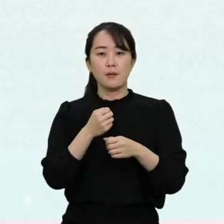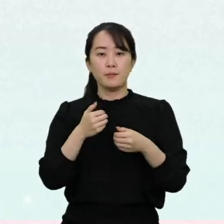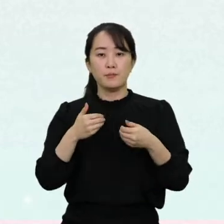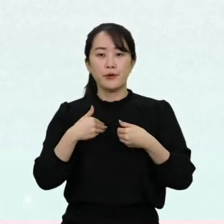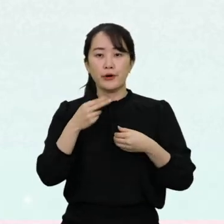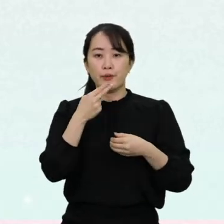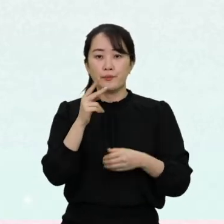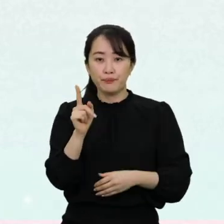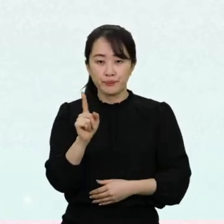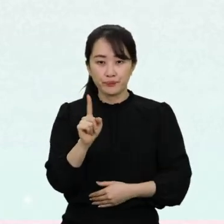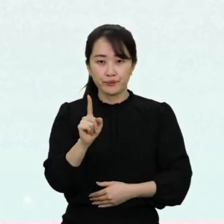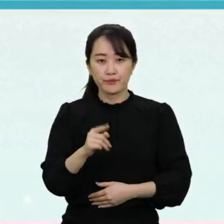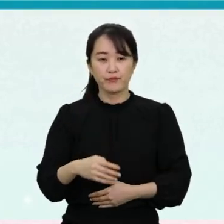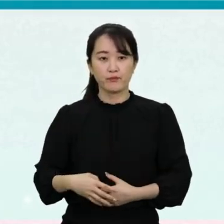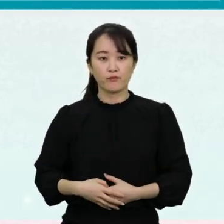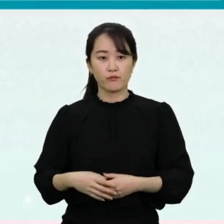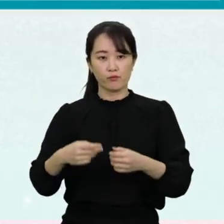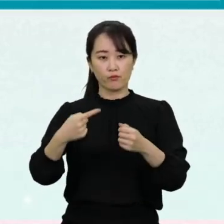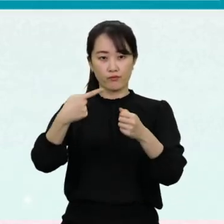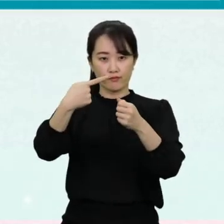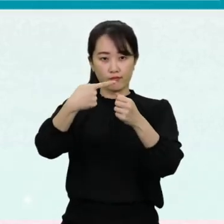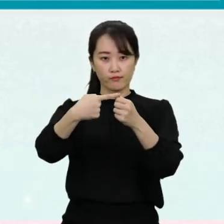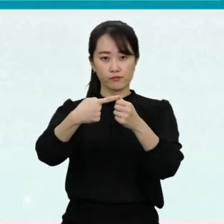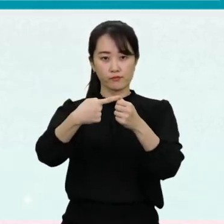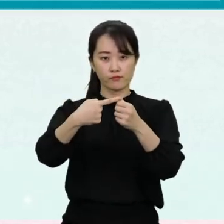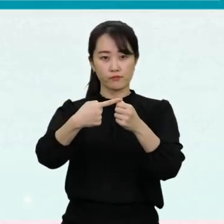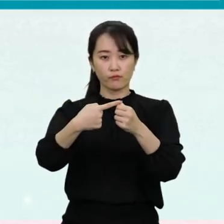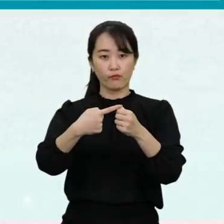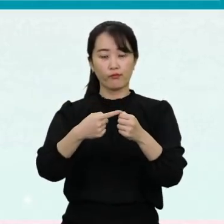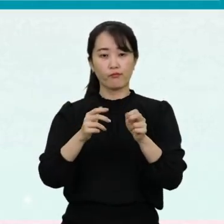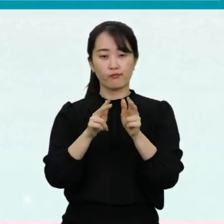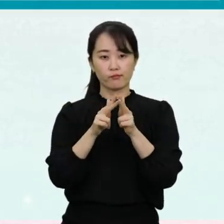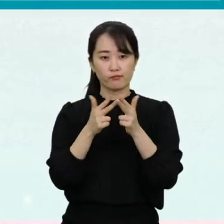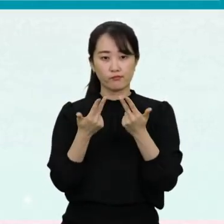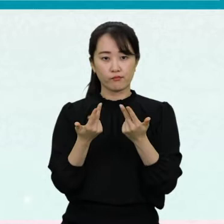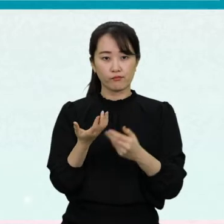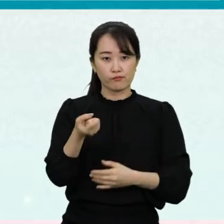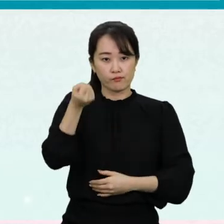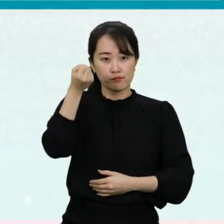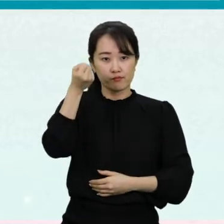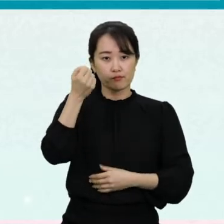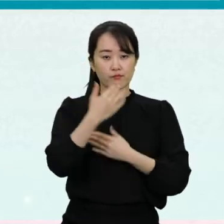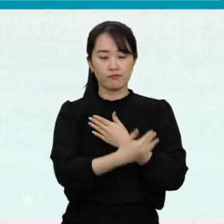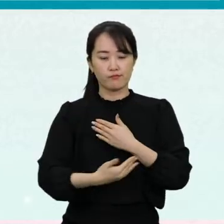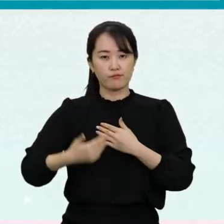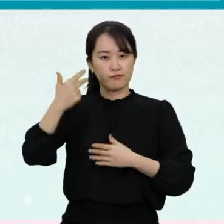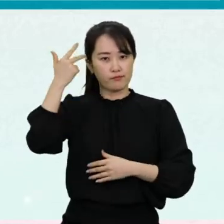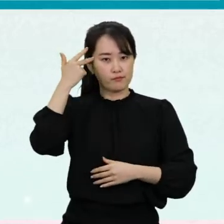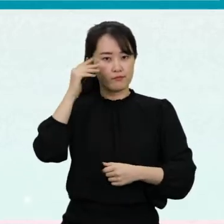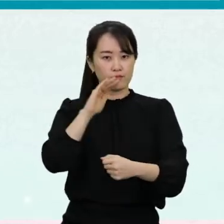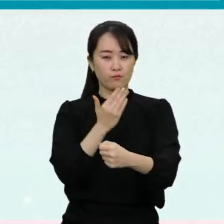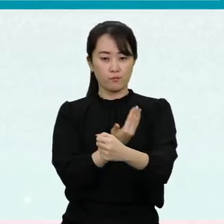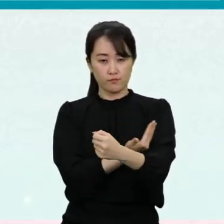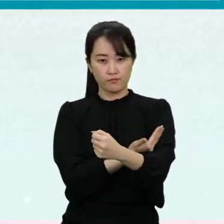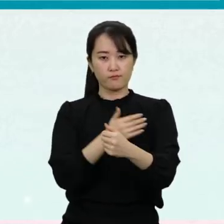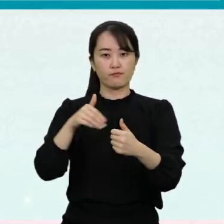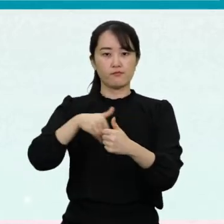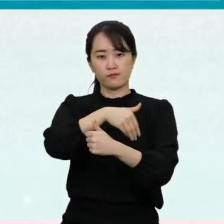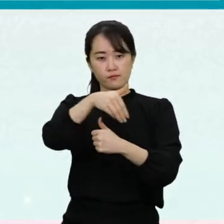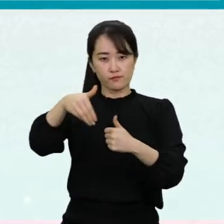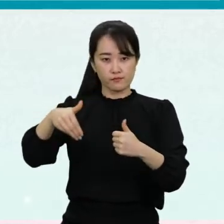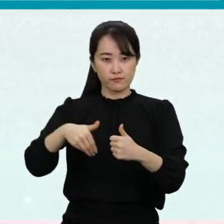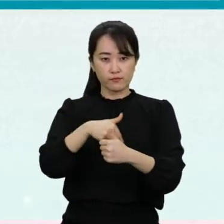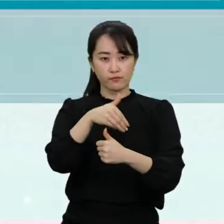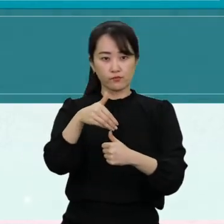않는 것은 무엇일까요? 1번. 자신이 갖고 있는 신체적, 정신적 능력과